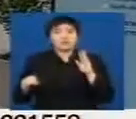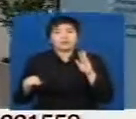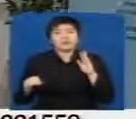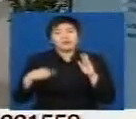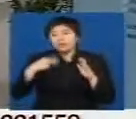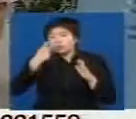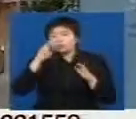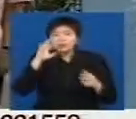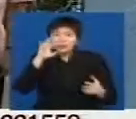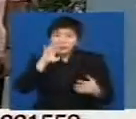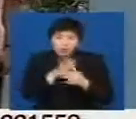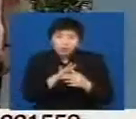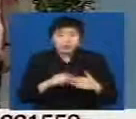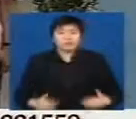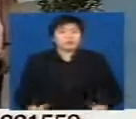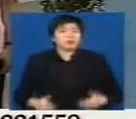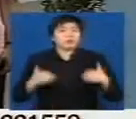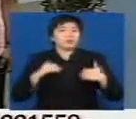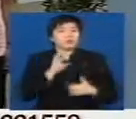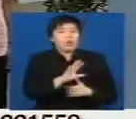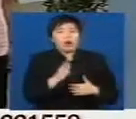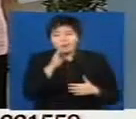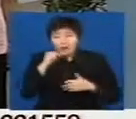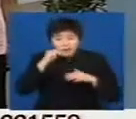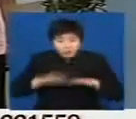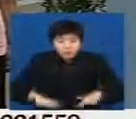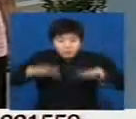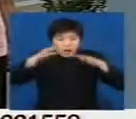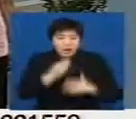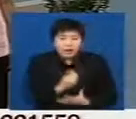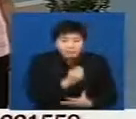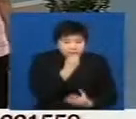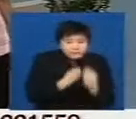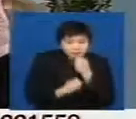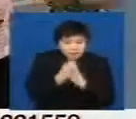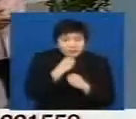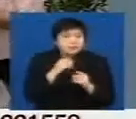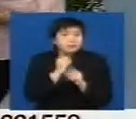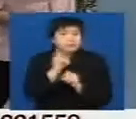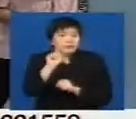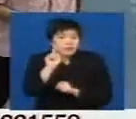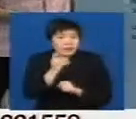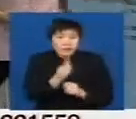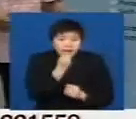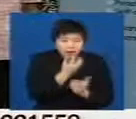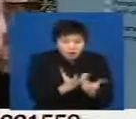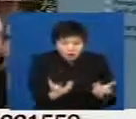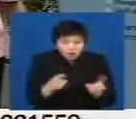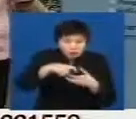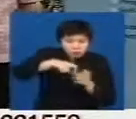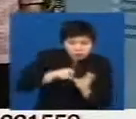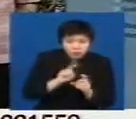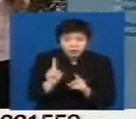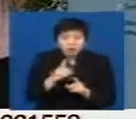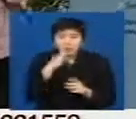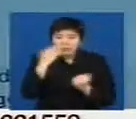ใช้ได้หมด ดูเรื่องของชีวิตเขาด้วย ประชาชน อาหารมีกินเพียงพอไหม ไปถึงขณะเกิดเหตุใช่ไหมครับร